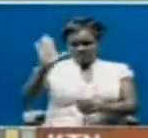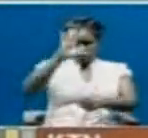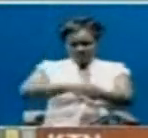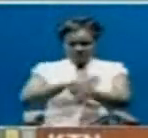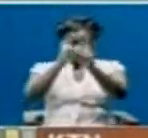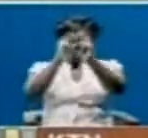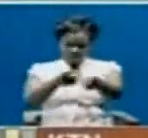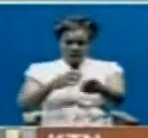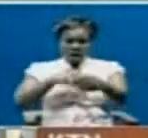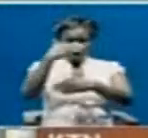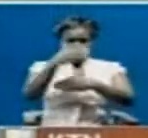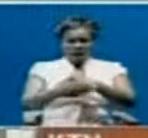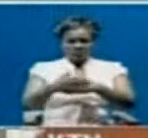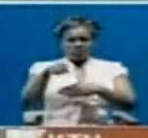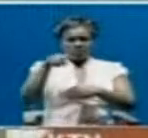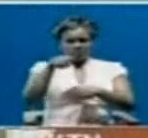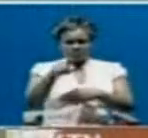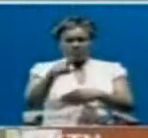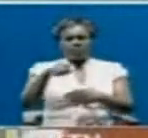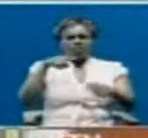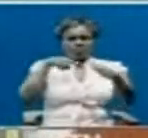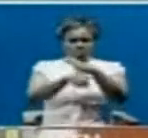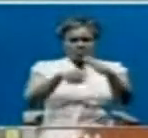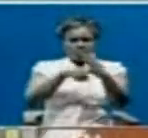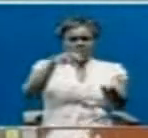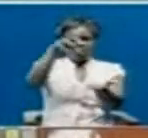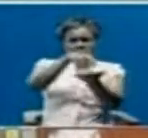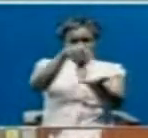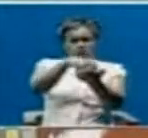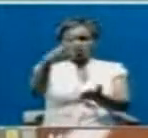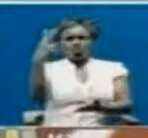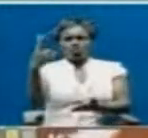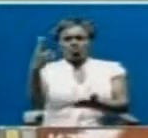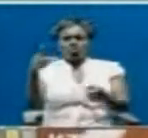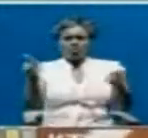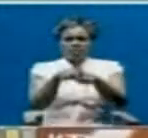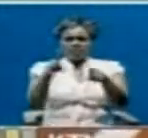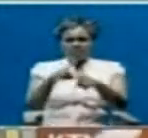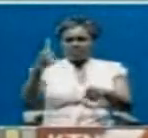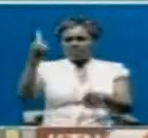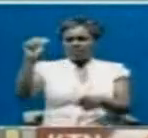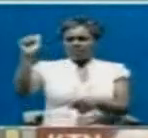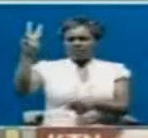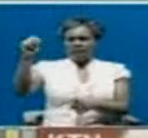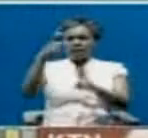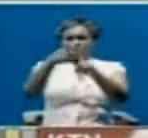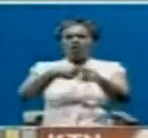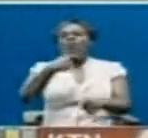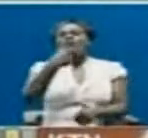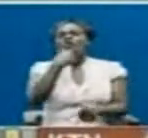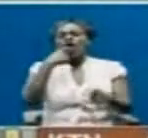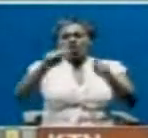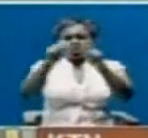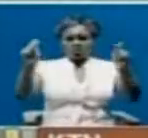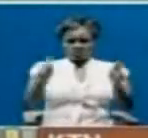hilo baada ya kusaidia Sofapaka kumaliza katika nafasi ya pili, huku Dan Sserenkuma wa Gor Mahia